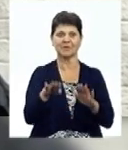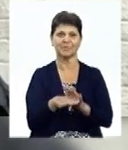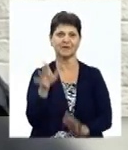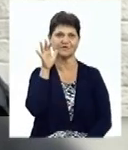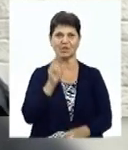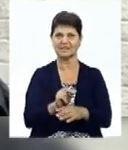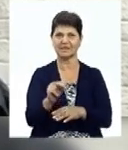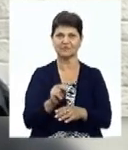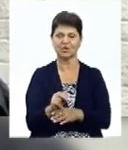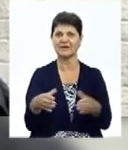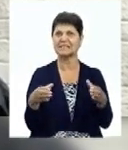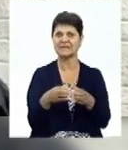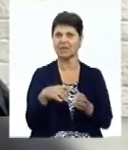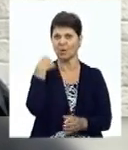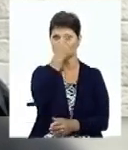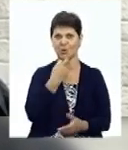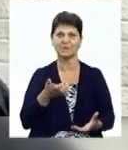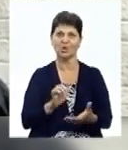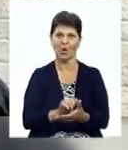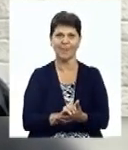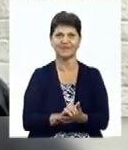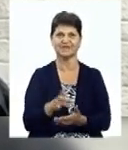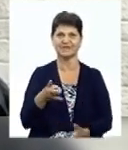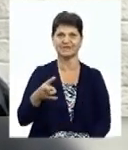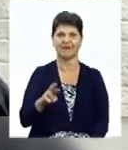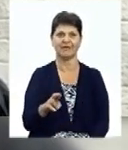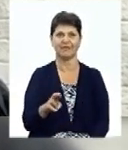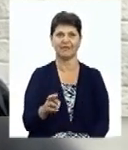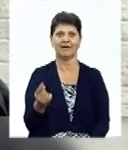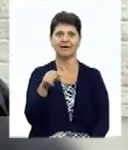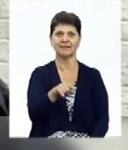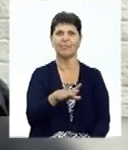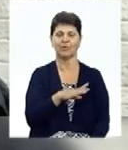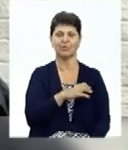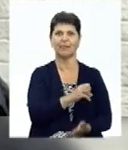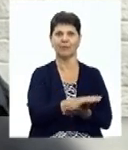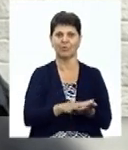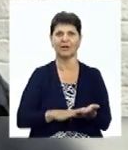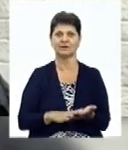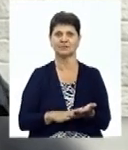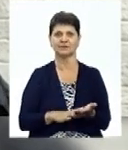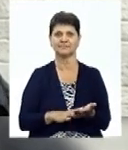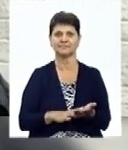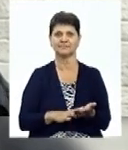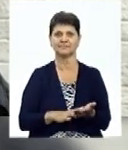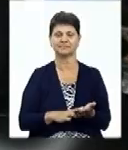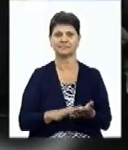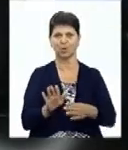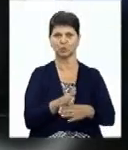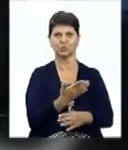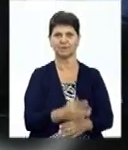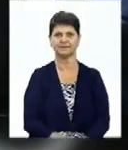навчань, особовий склад ознайомився, там вони були в подальшому будуть усунуті.